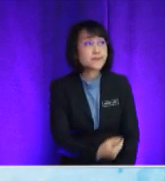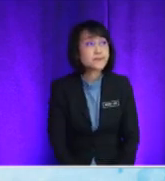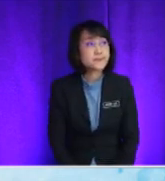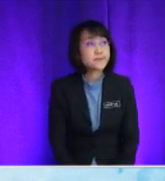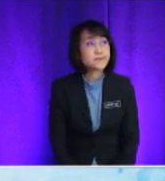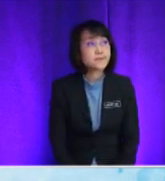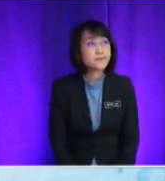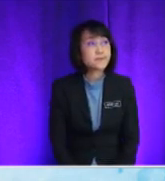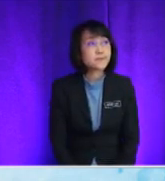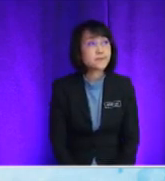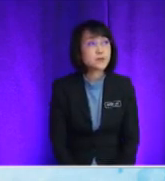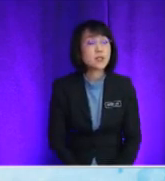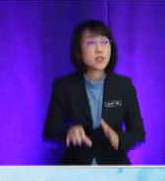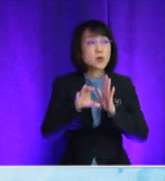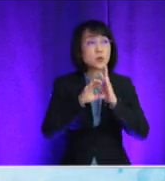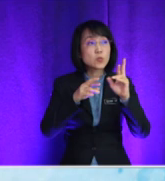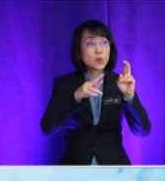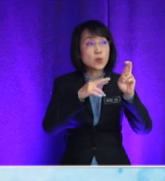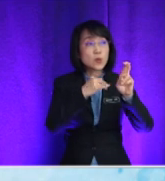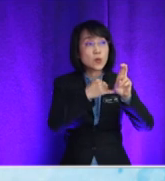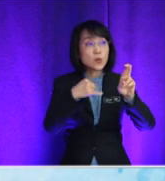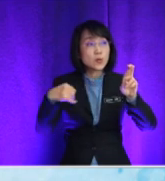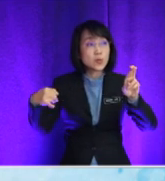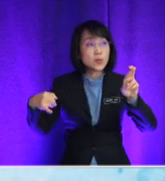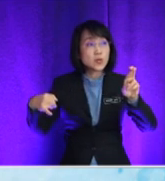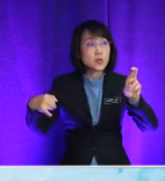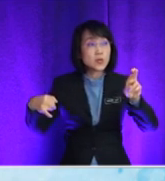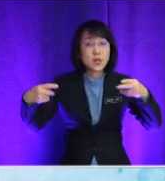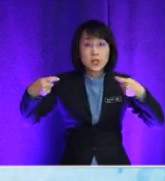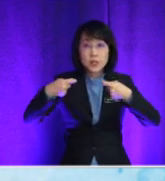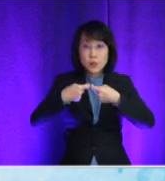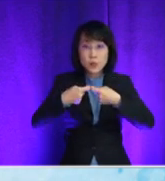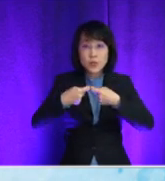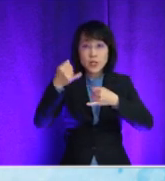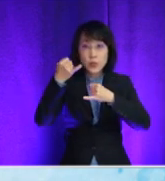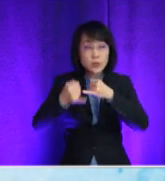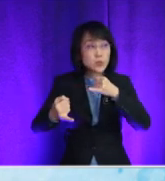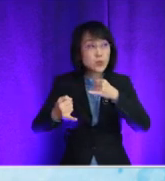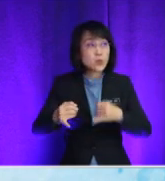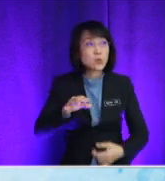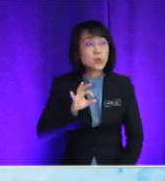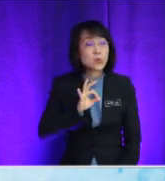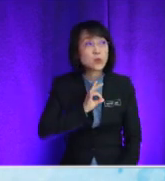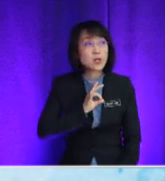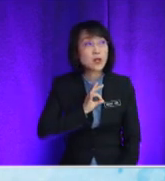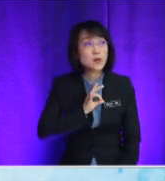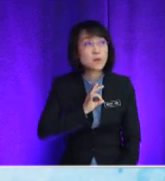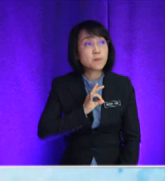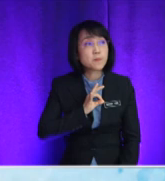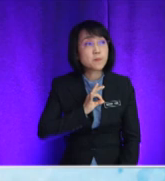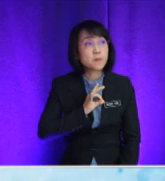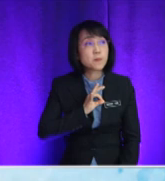reben dengan lebih ini dia bertemu di ujung saja tapi kalau untuk hutang dengan lubang Buton dia